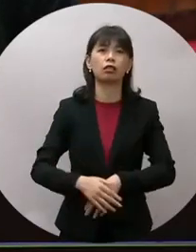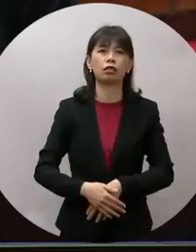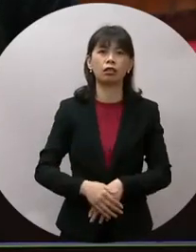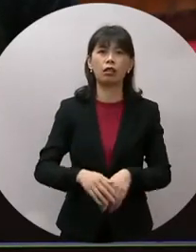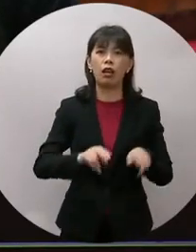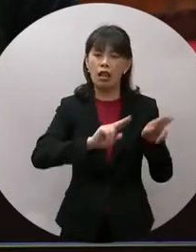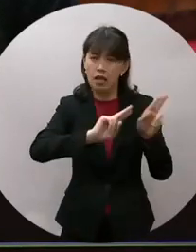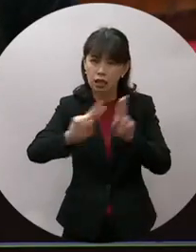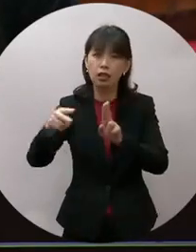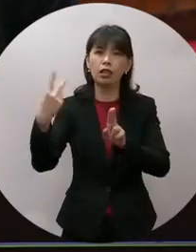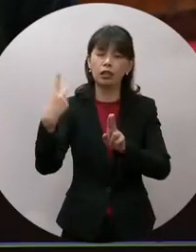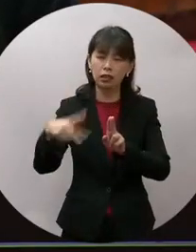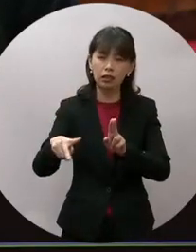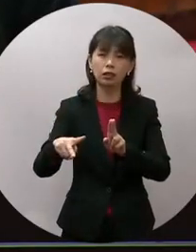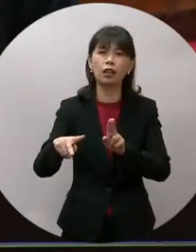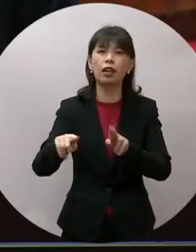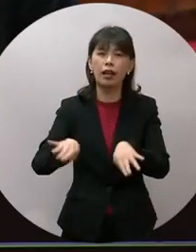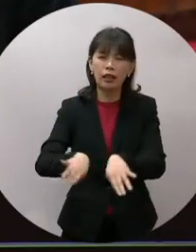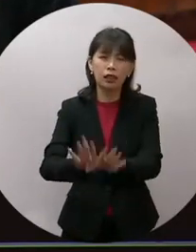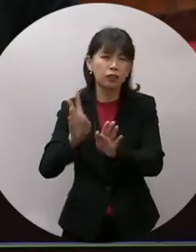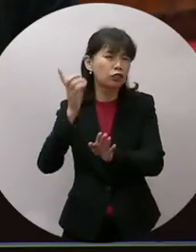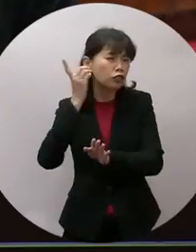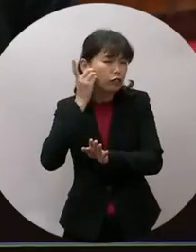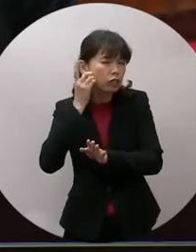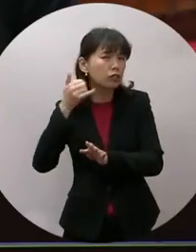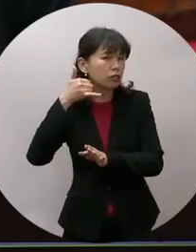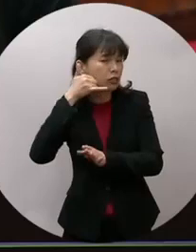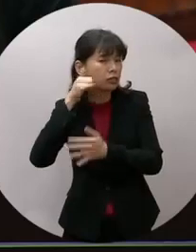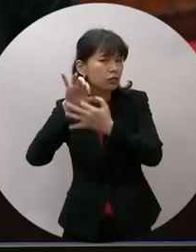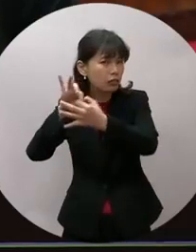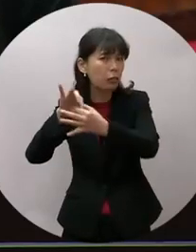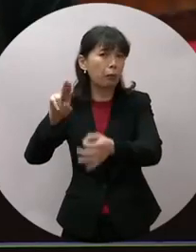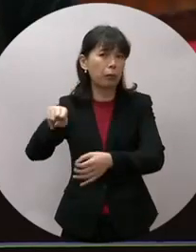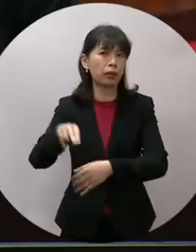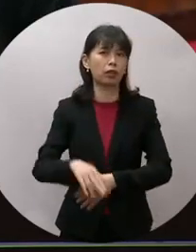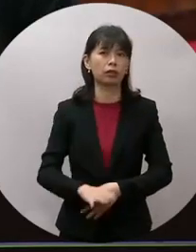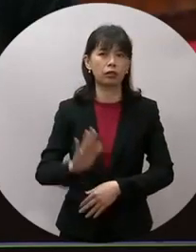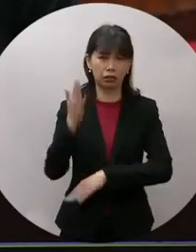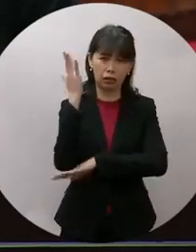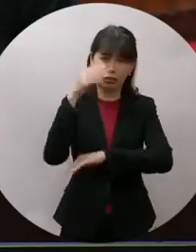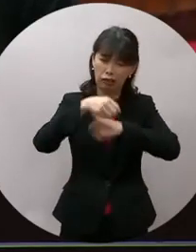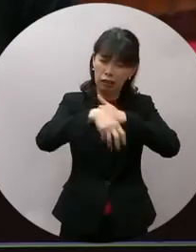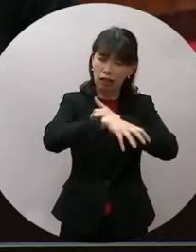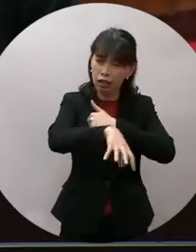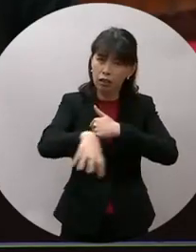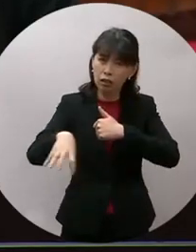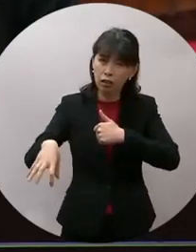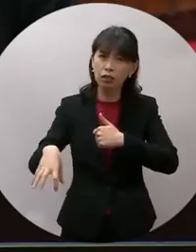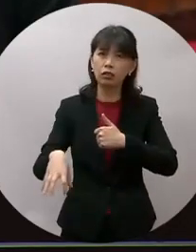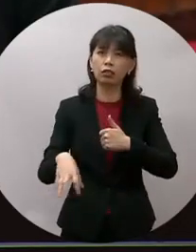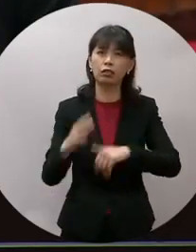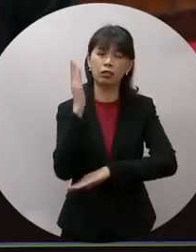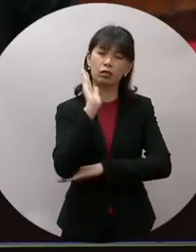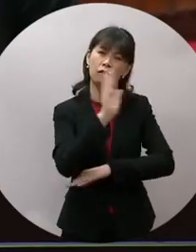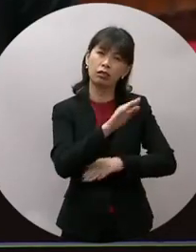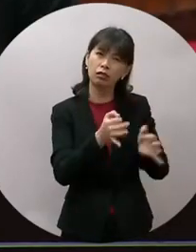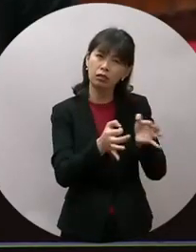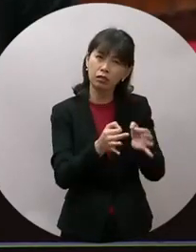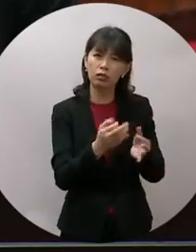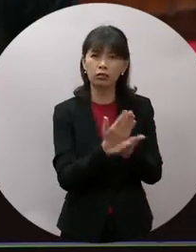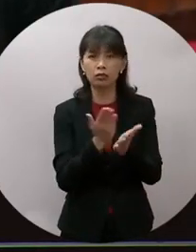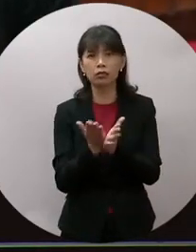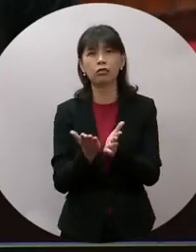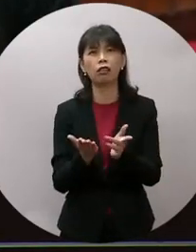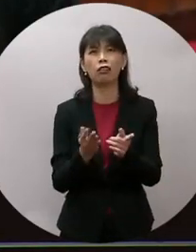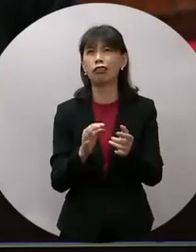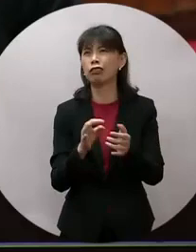们才能够给他通讯基地啊。可是这样一个政府之间的合作还涉及到国营事业，所以我们不晓